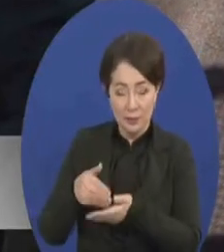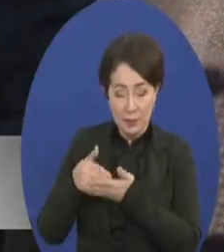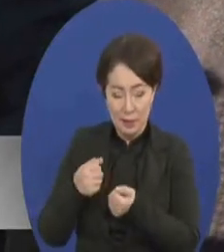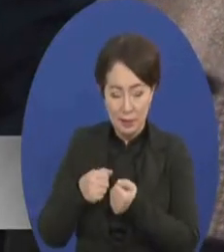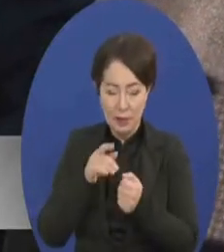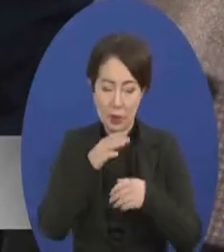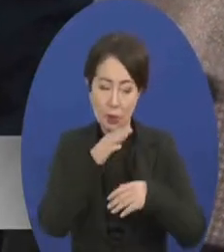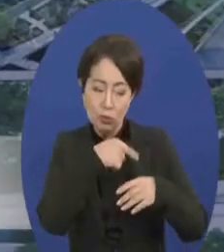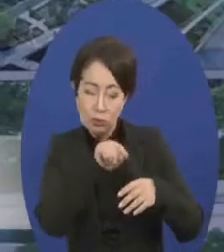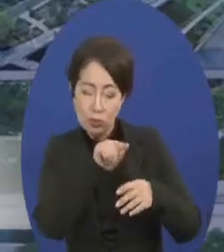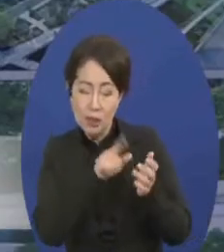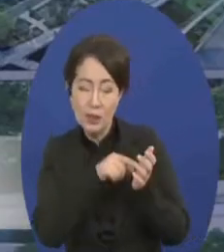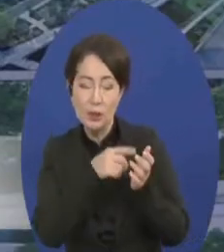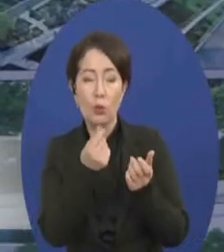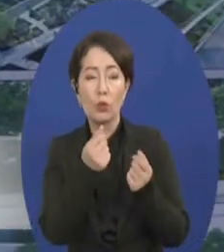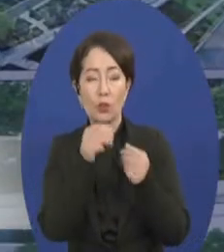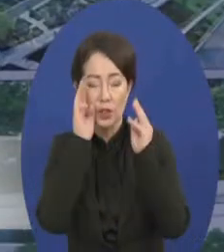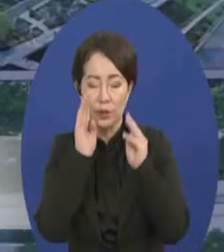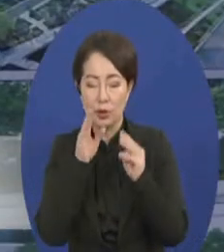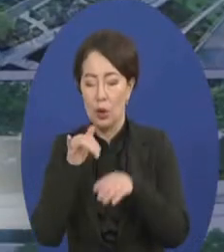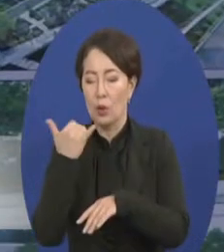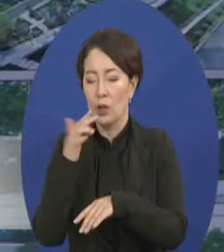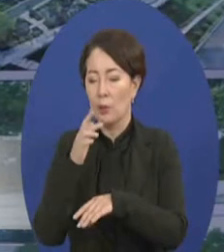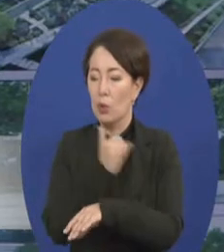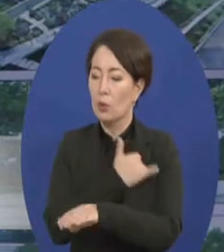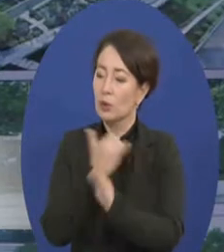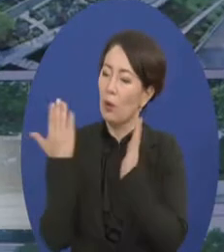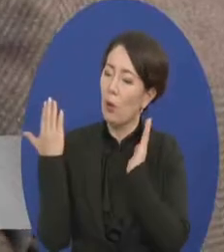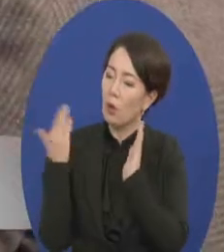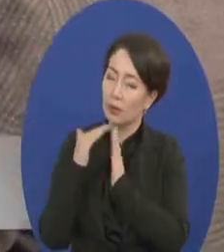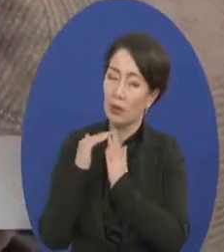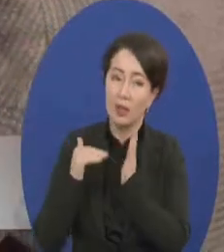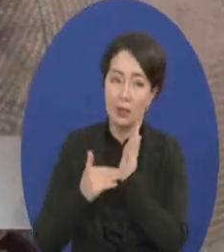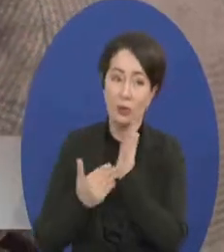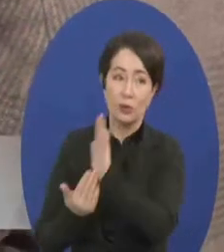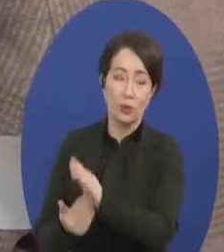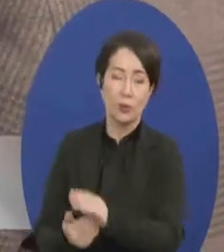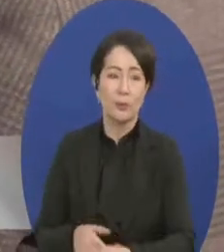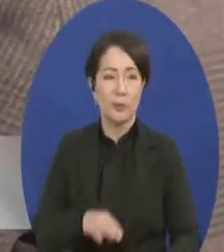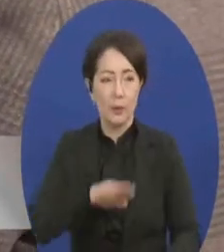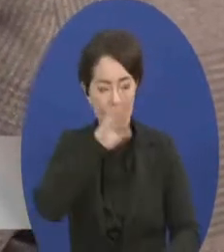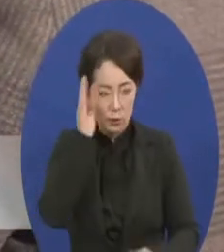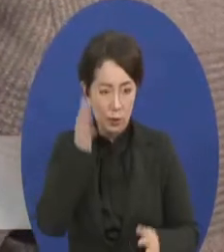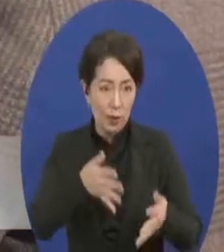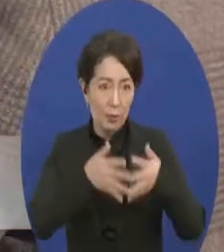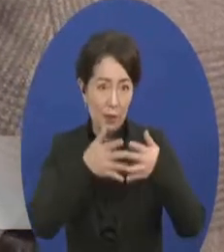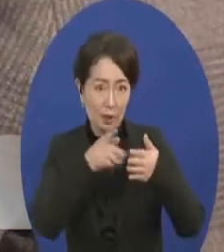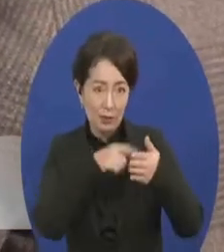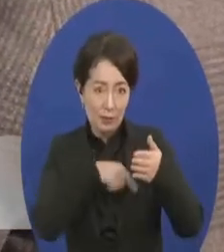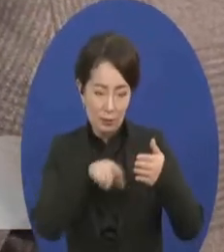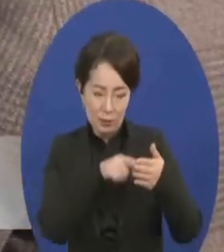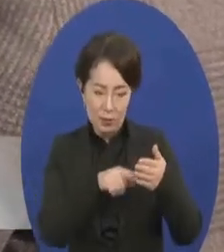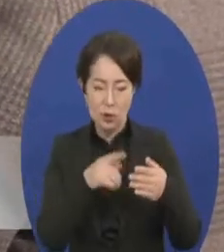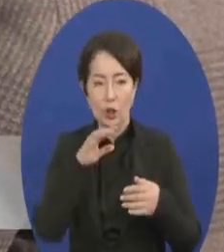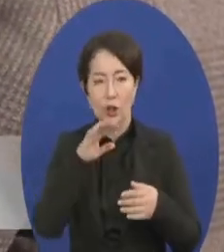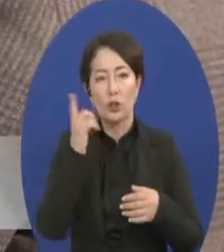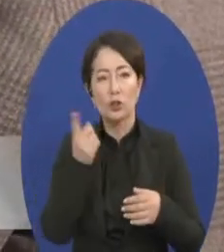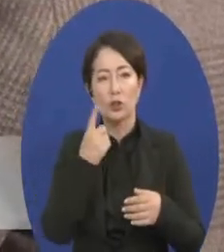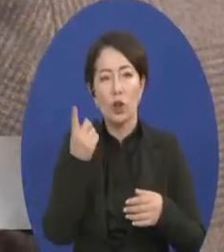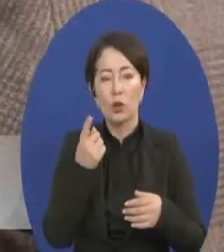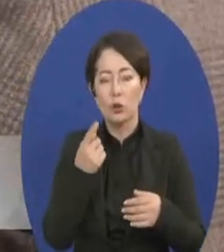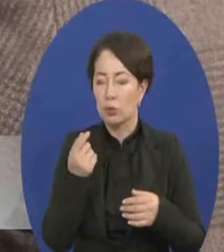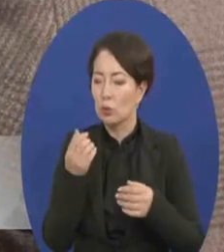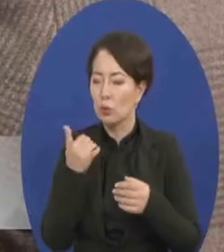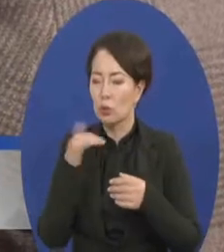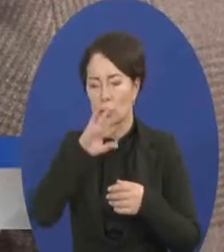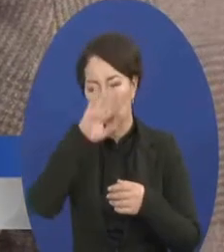байрлагуудад шаардах төсвийг шийдвэрлэхийг хотын удирдлагууд танилцууллаа. Дулаасан байрлаг дээр тоолор тавьчихсан байхгүй юу? Хэдийн